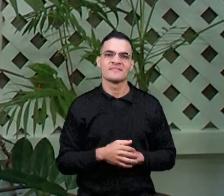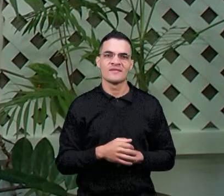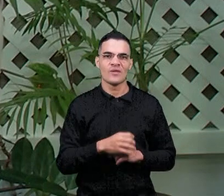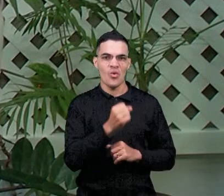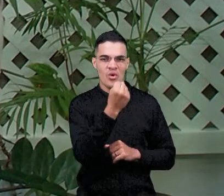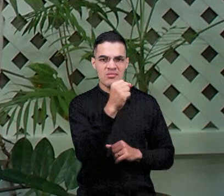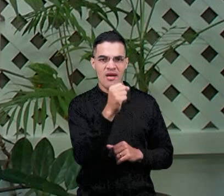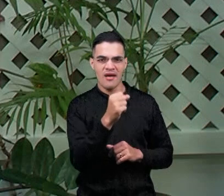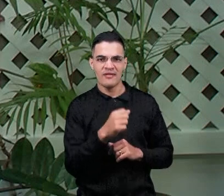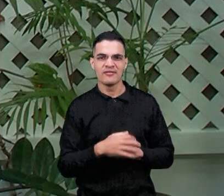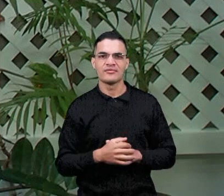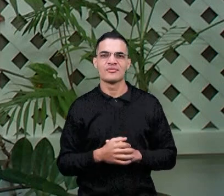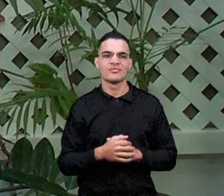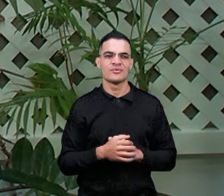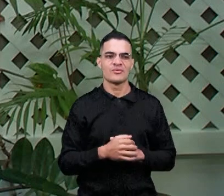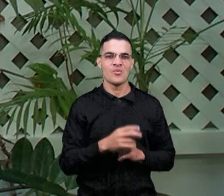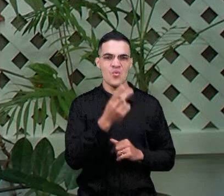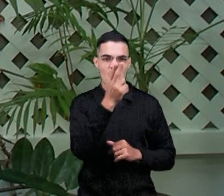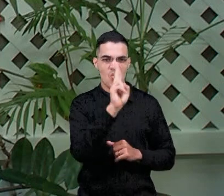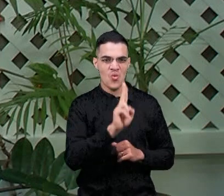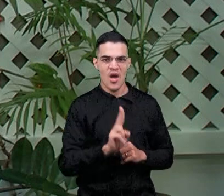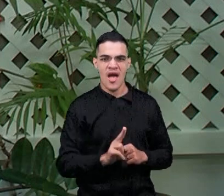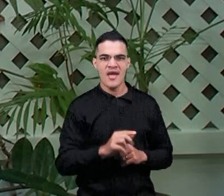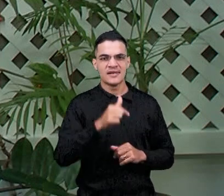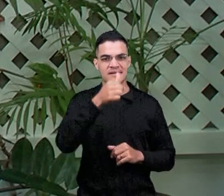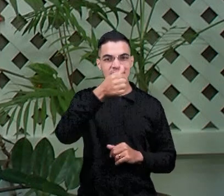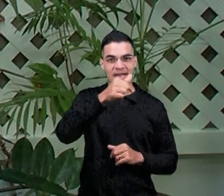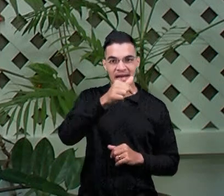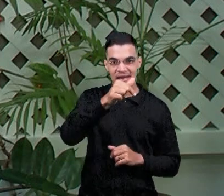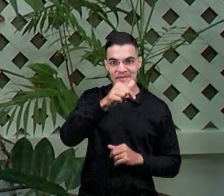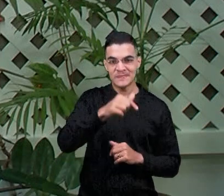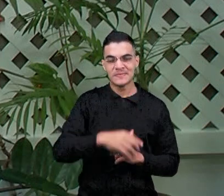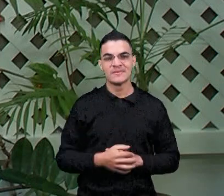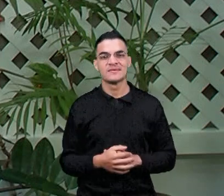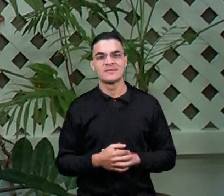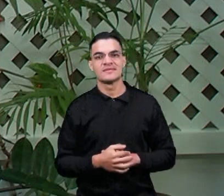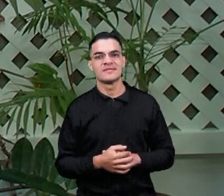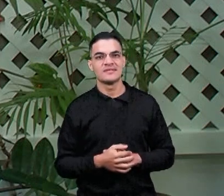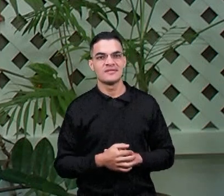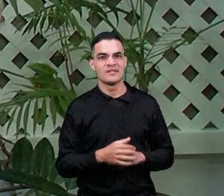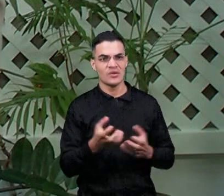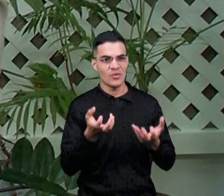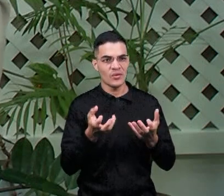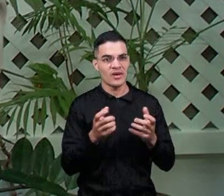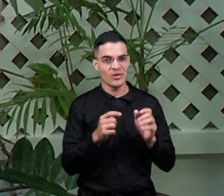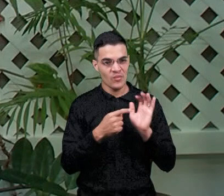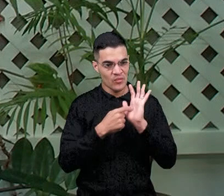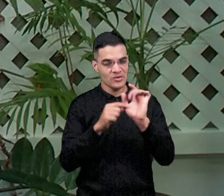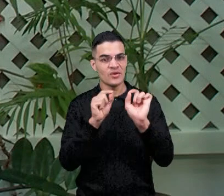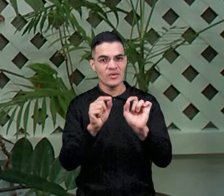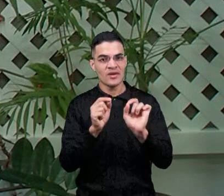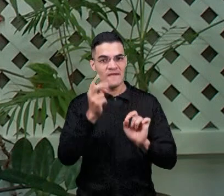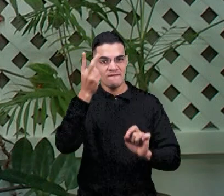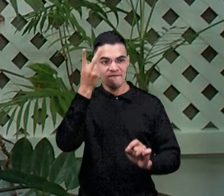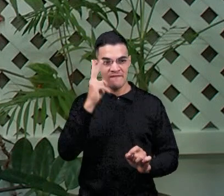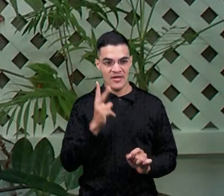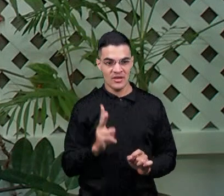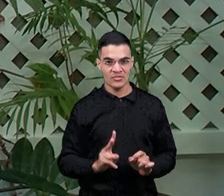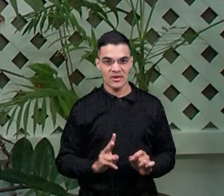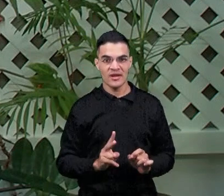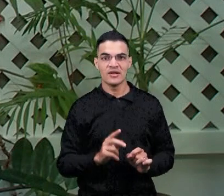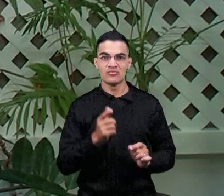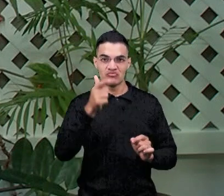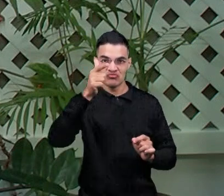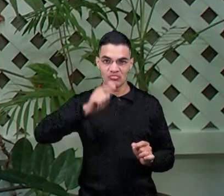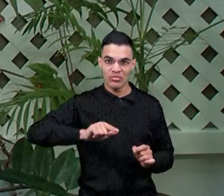et Uruguay en 7e place. Je veux ici souligner au Venezuela, qui